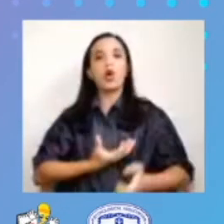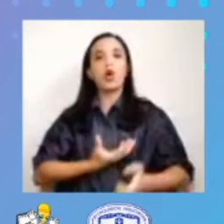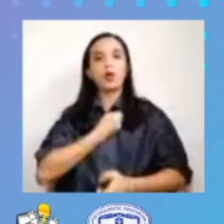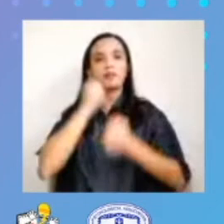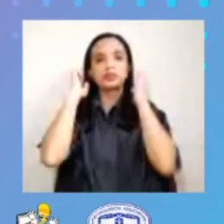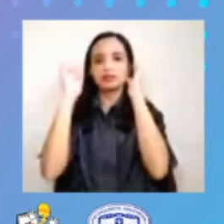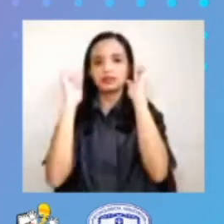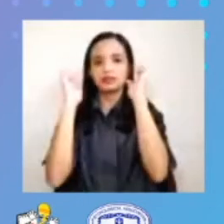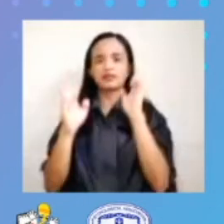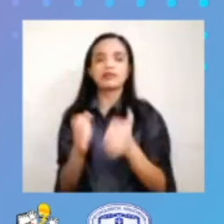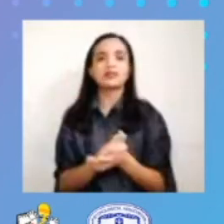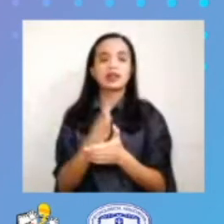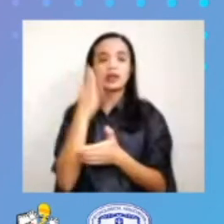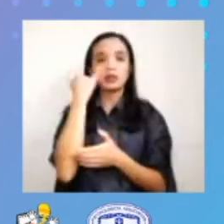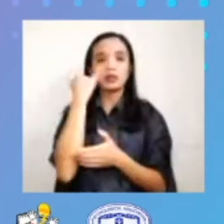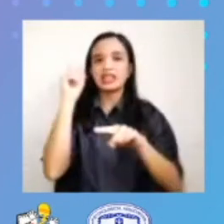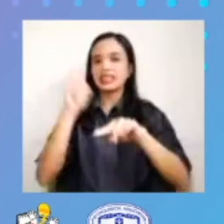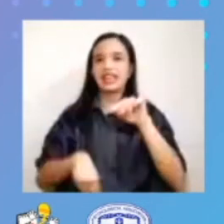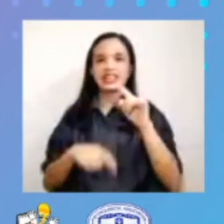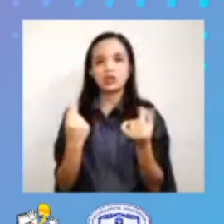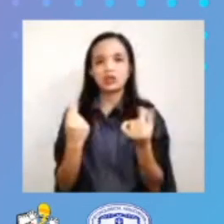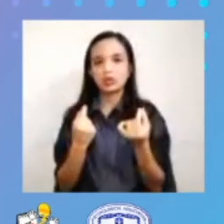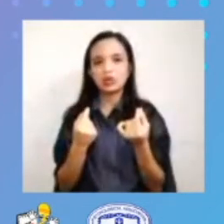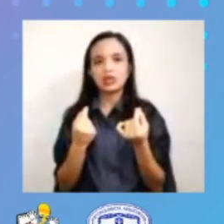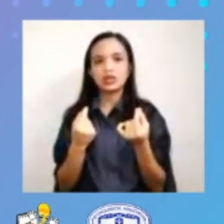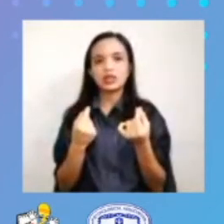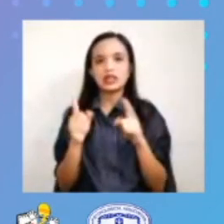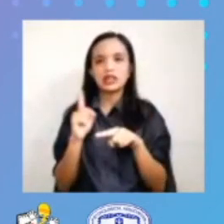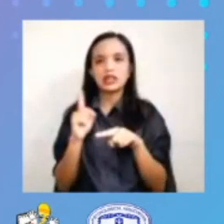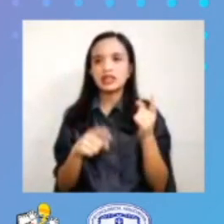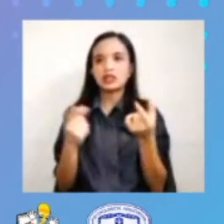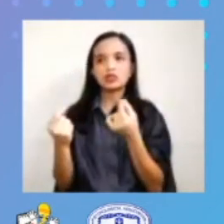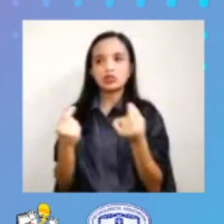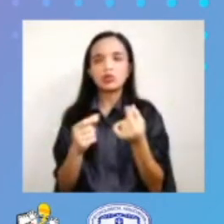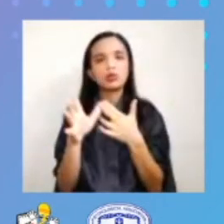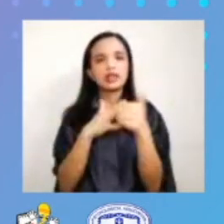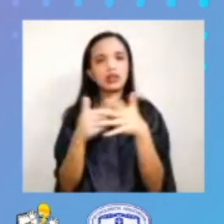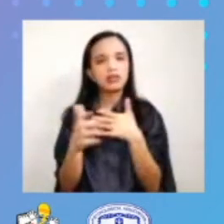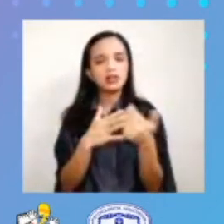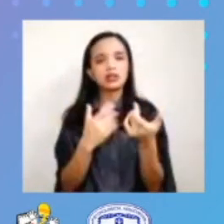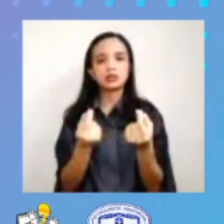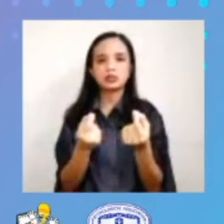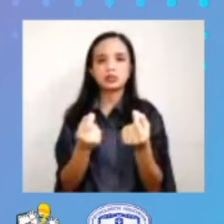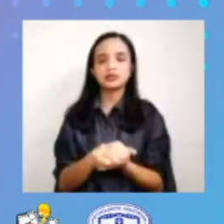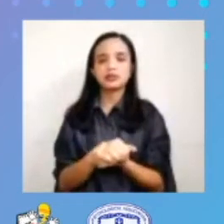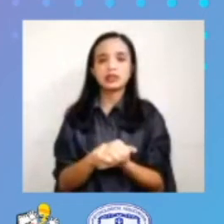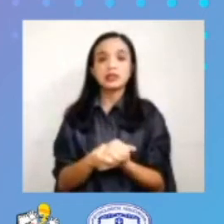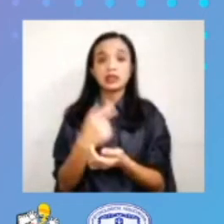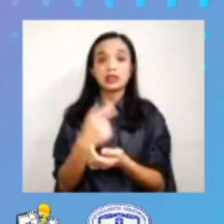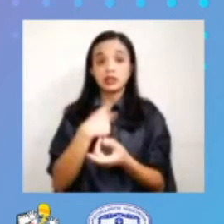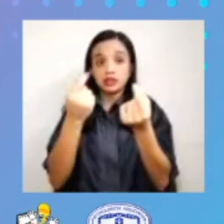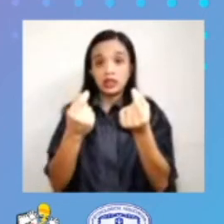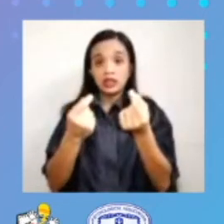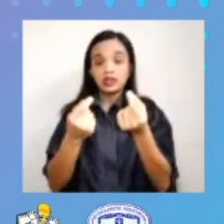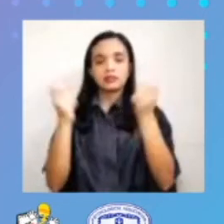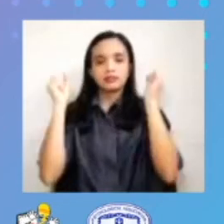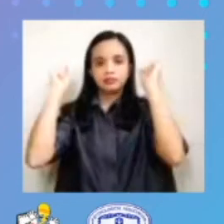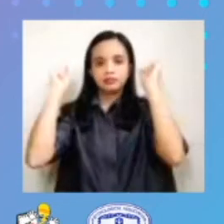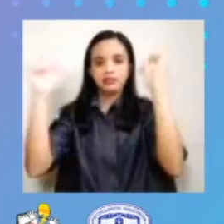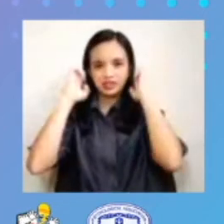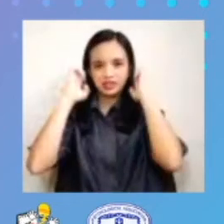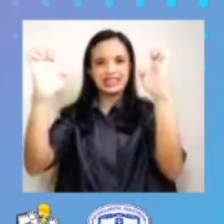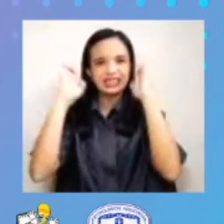tapos nagpa-practice sila yung kicking nila, ganyan. And she also has her own yoga mat. Para pag nag-exercise ang mama niya o ang tita